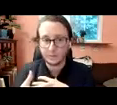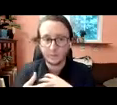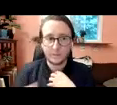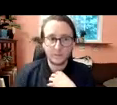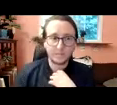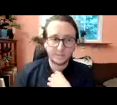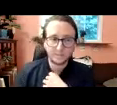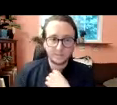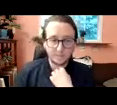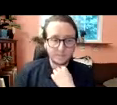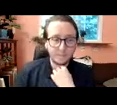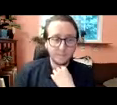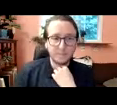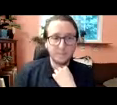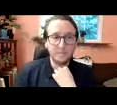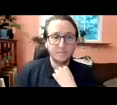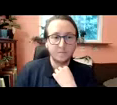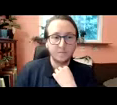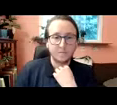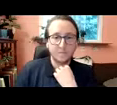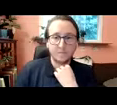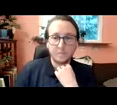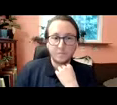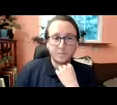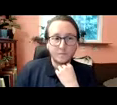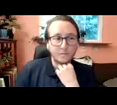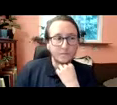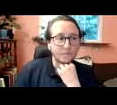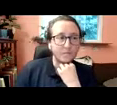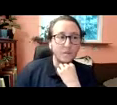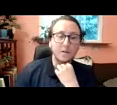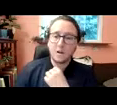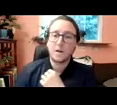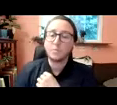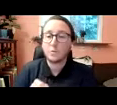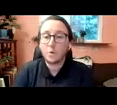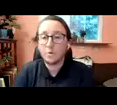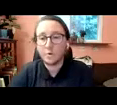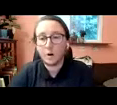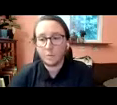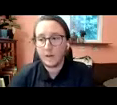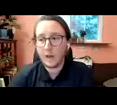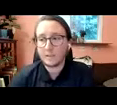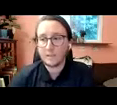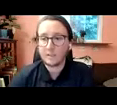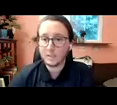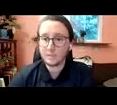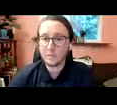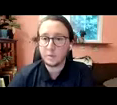d'eux-mêmes, mais se concentrer sur les expériences en elles-mêmes.